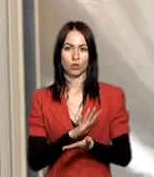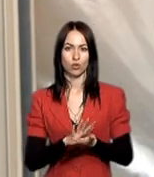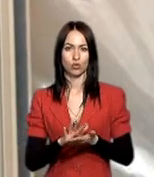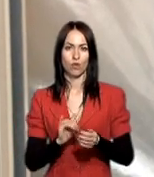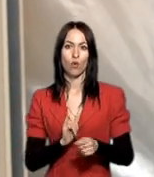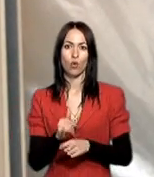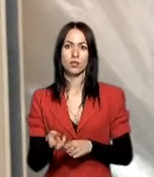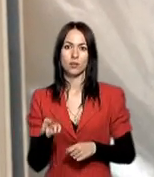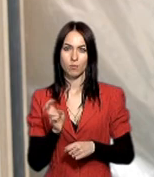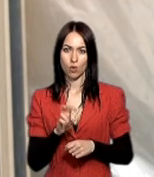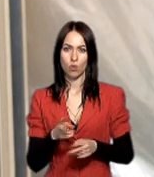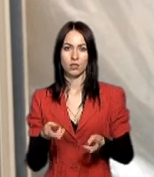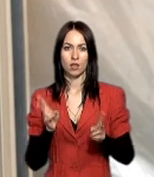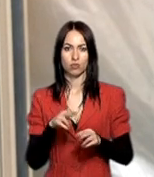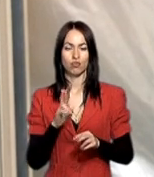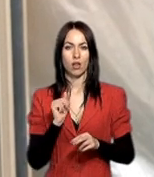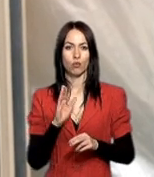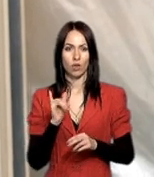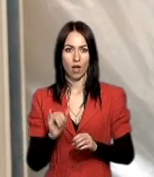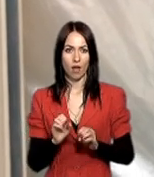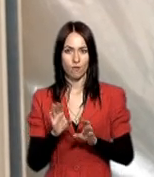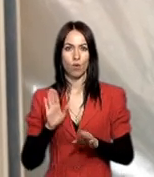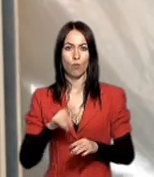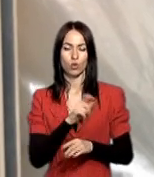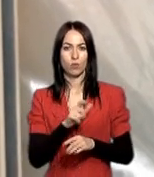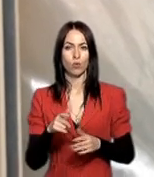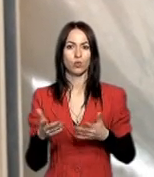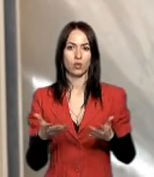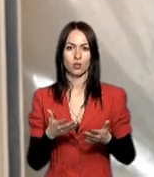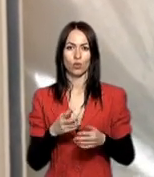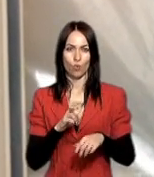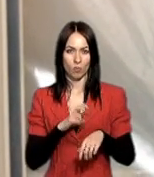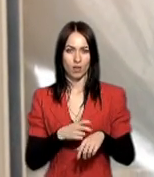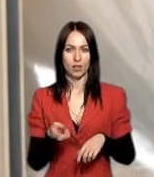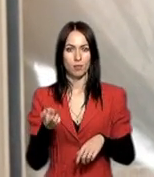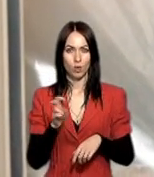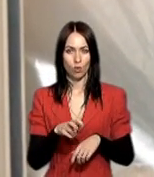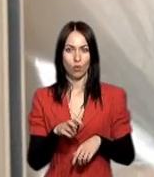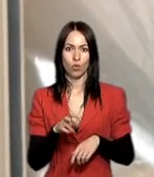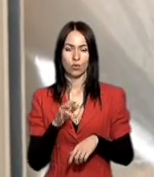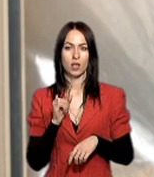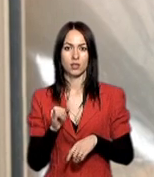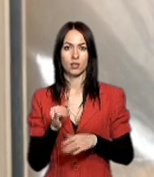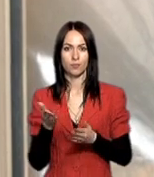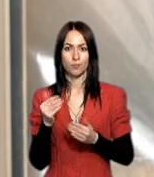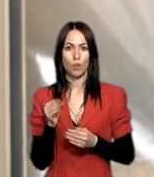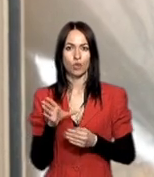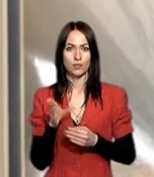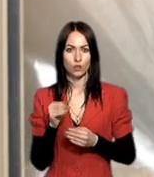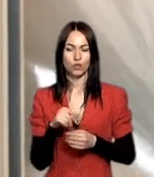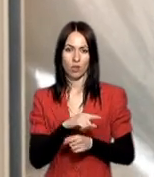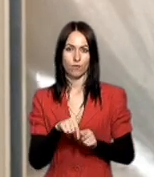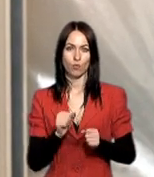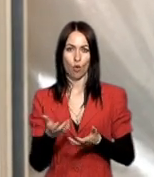приходять, залишають каву і потім люди, які, тобто медики, приходять при пред'явленні посвідчення, вони